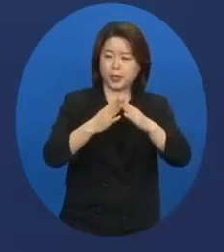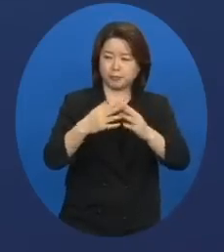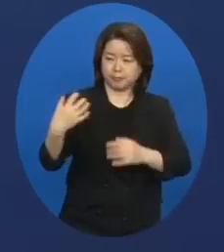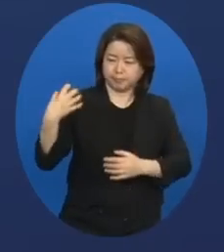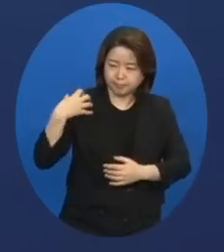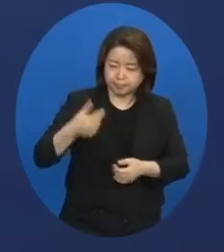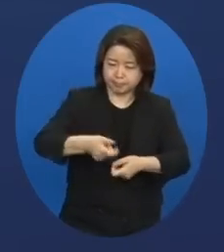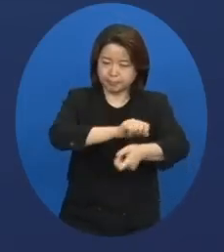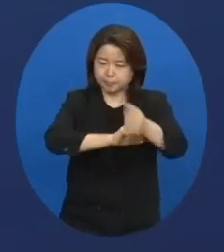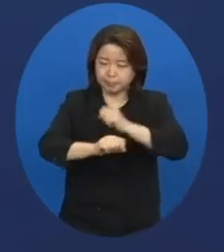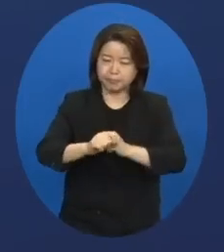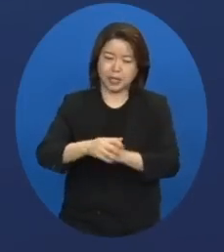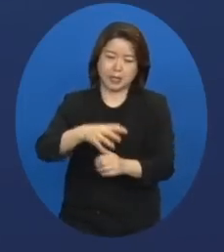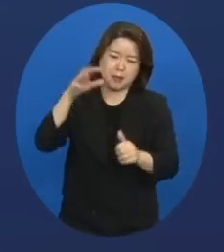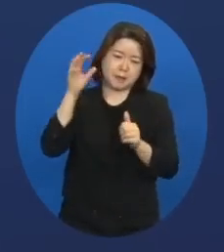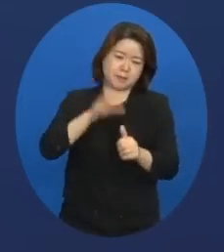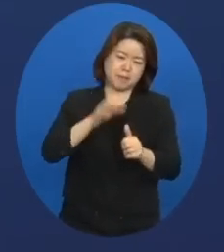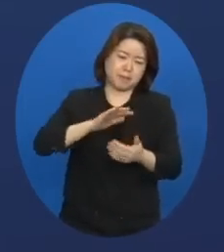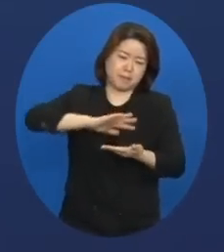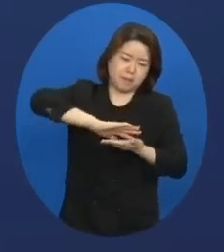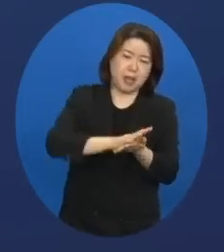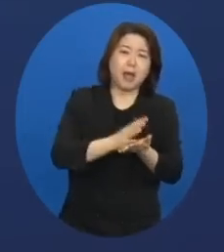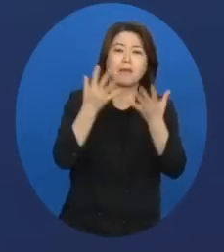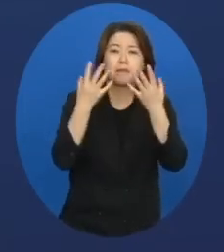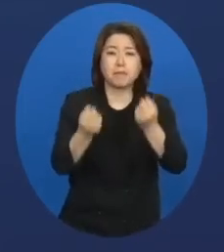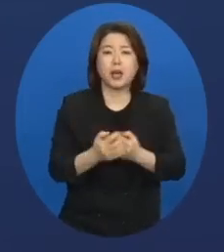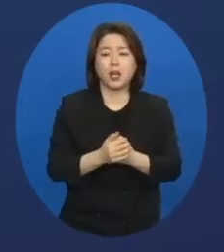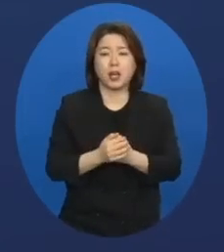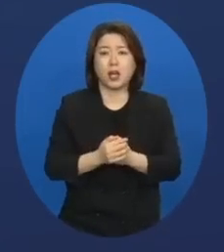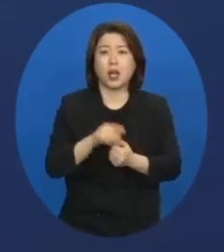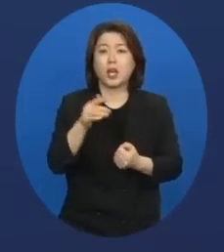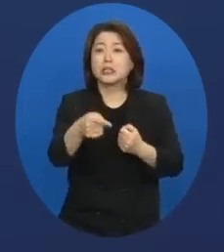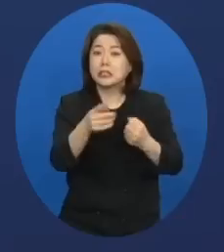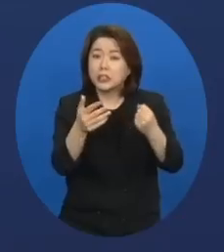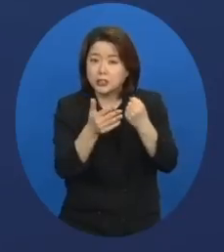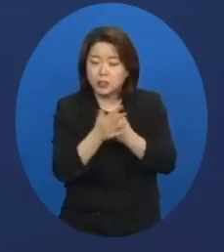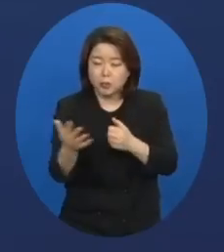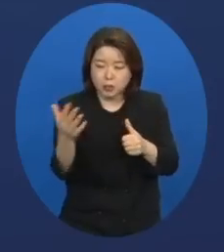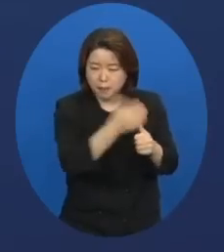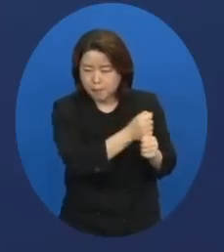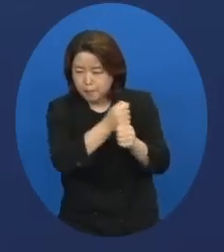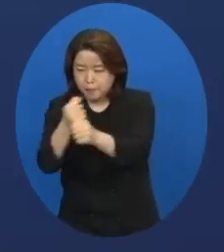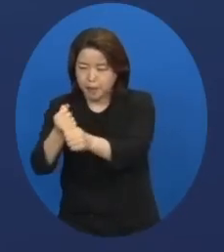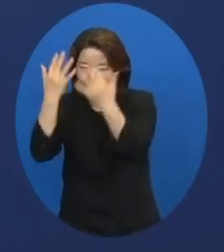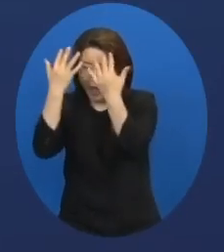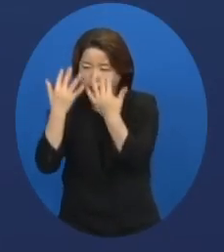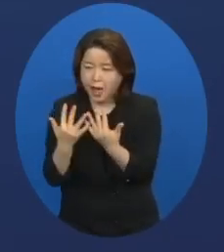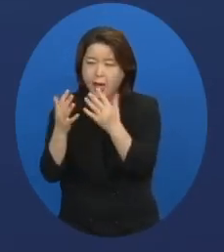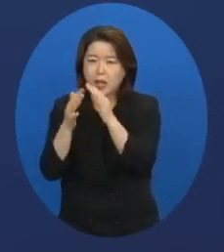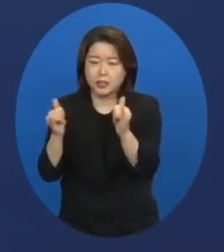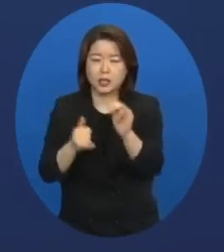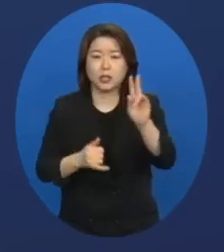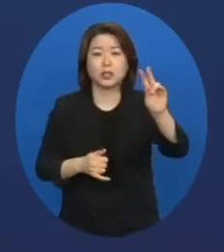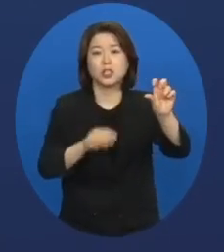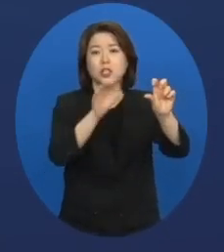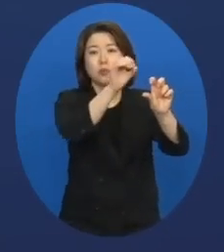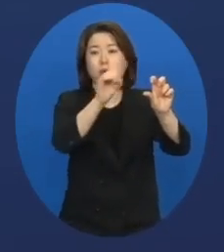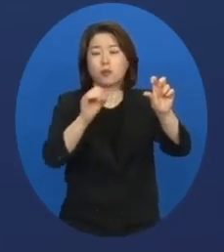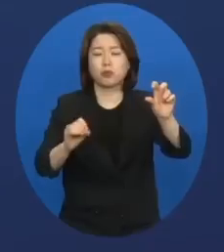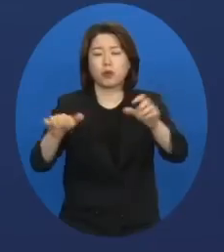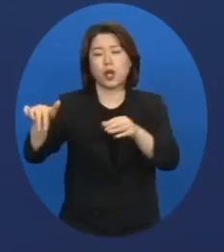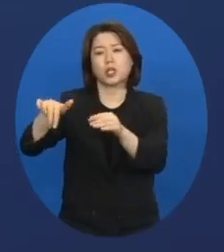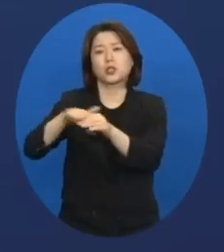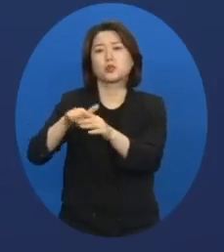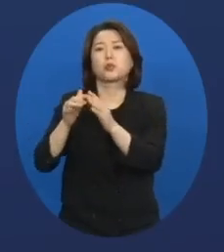핍박을 받았는데 그로 인해서 붙들려 들어간, 감옥에 들어간 이들의 25%가